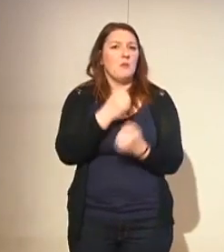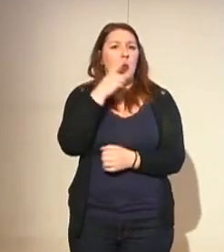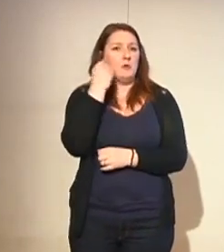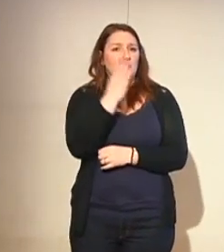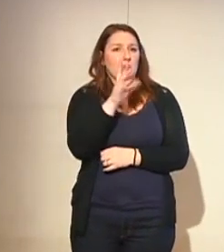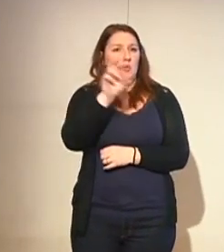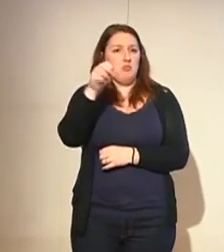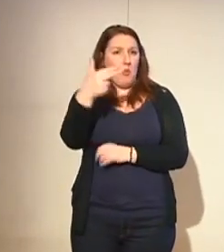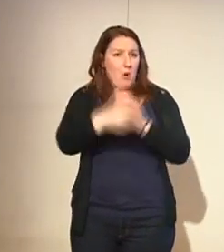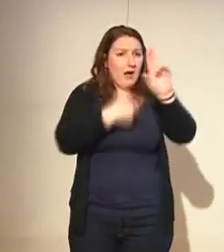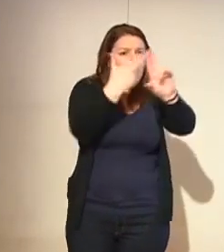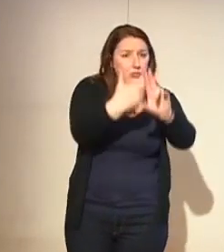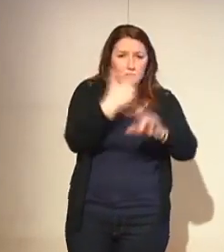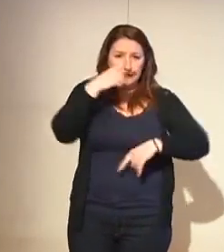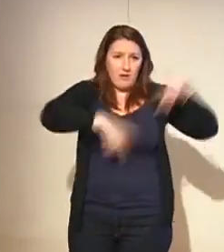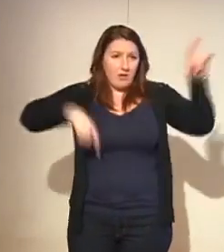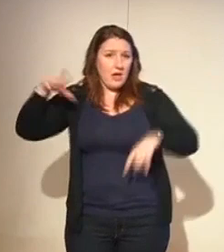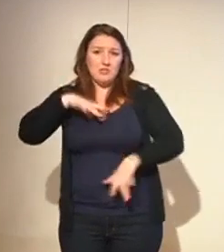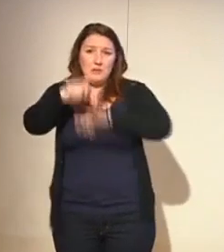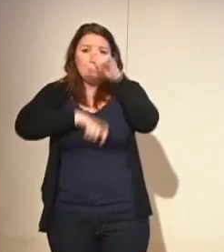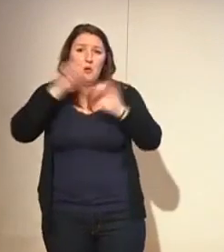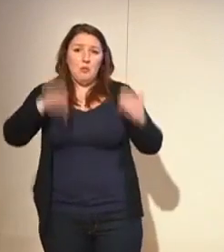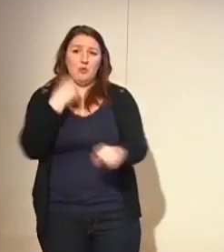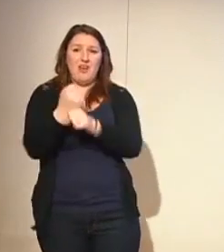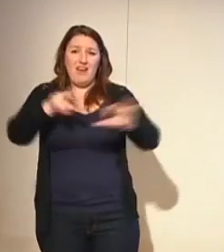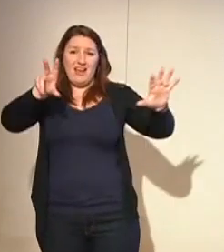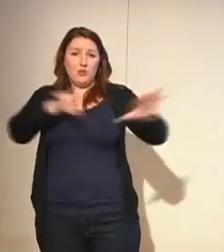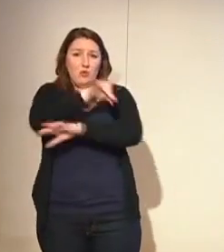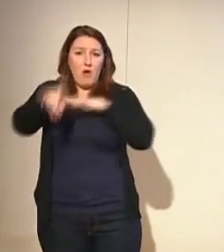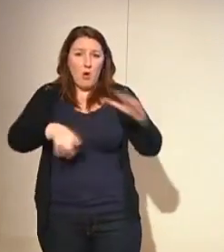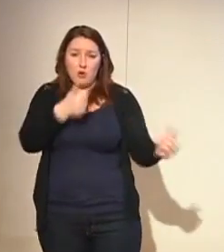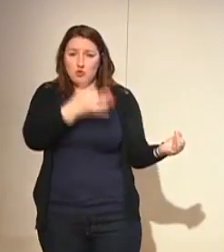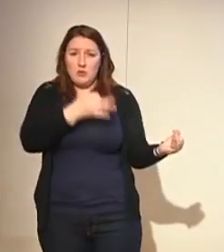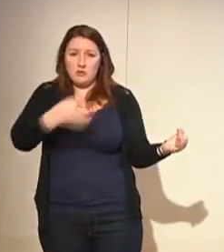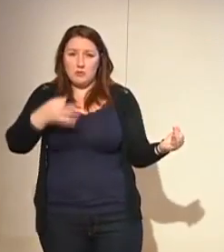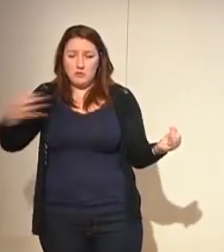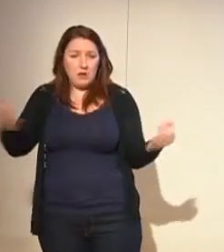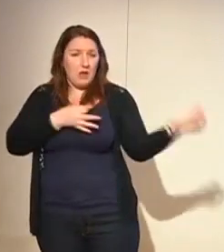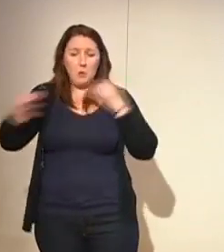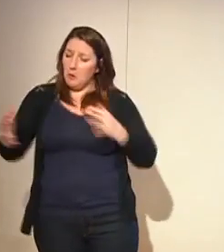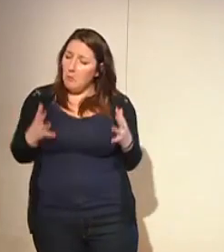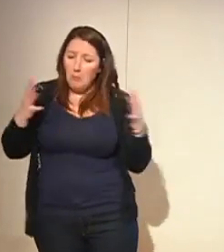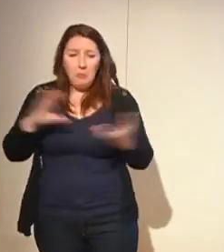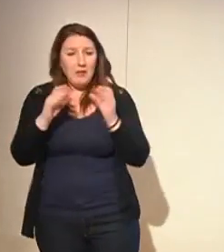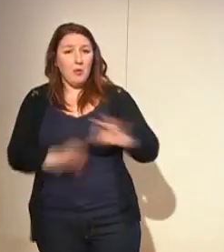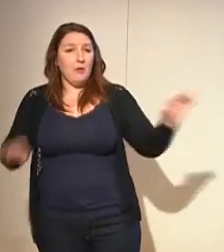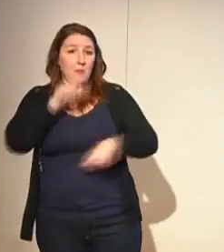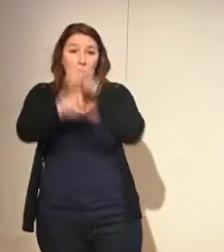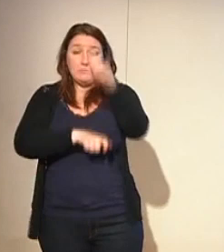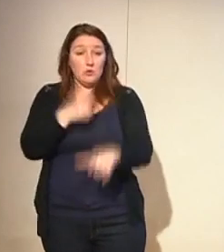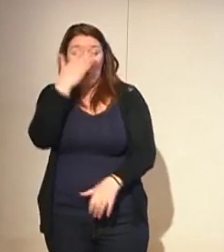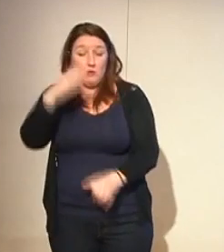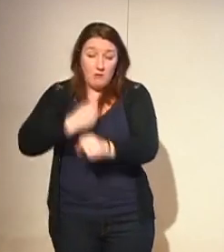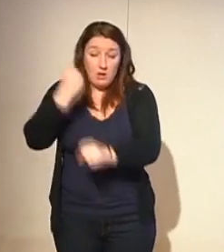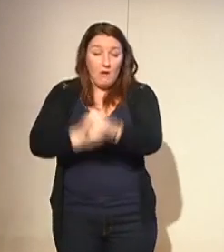variable certains peuvent travailler 80 heur des semaines durant sans problème d'autres saturent assez vite donc nous avons